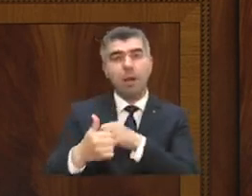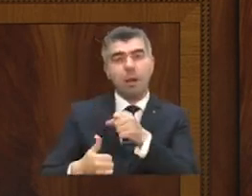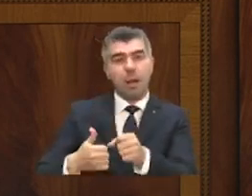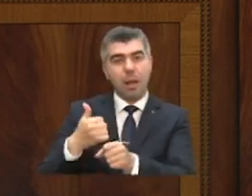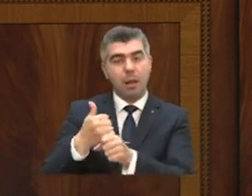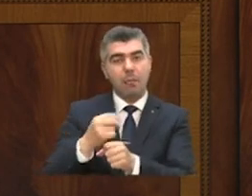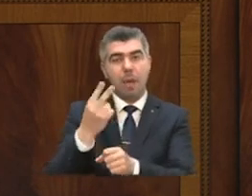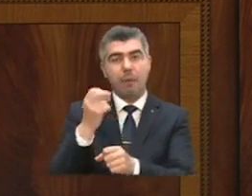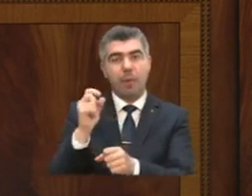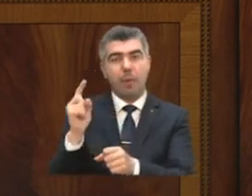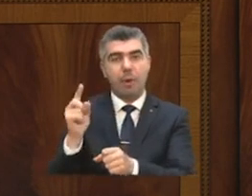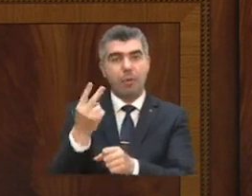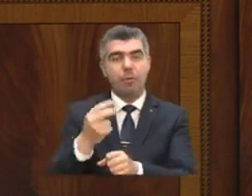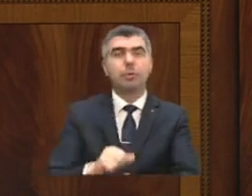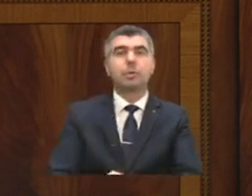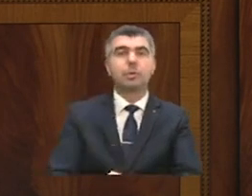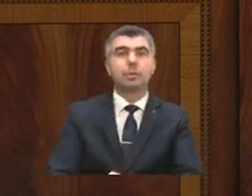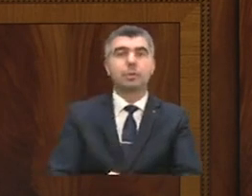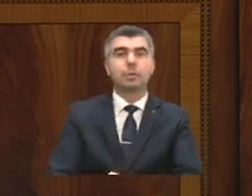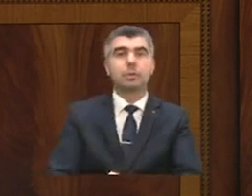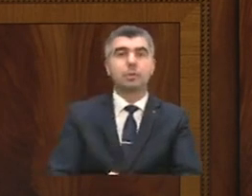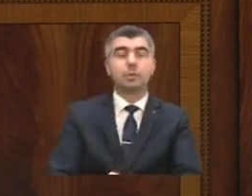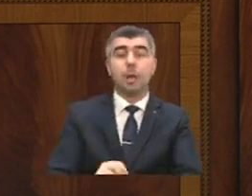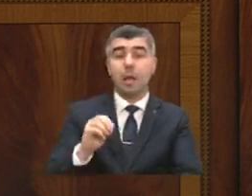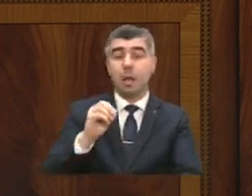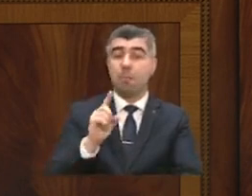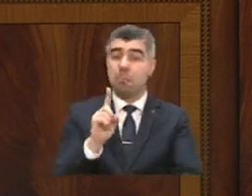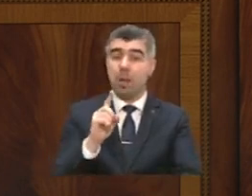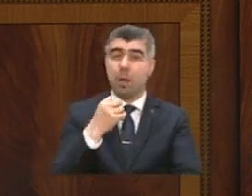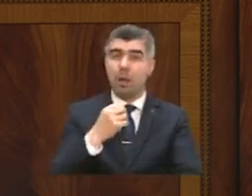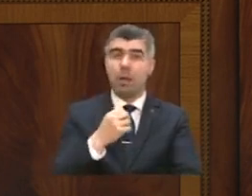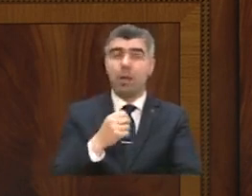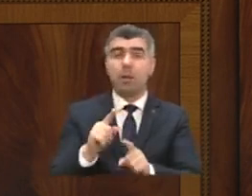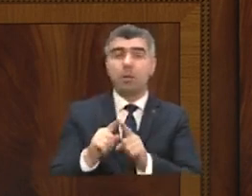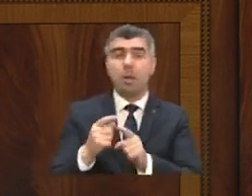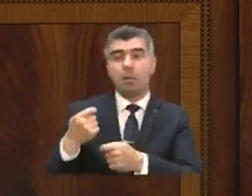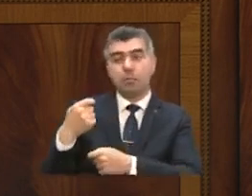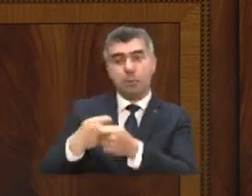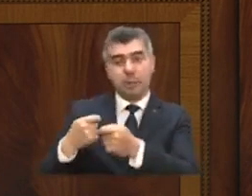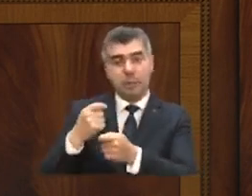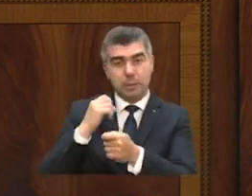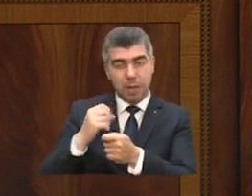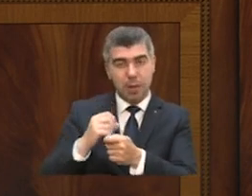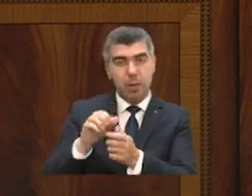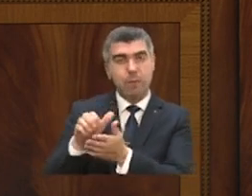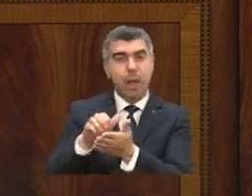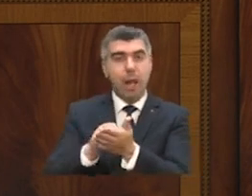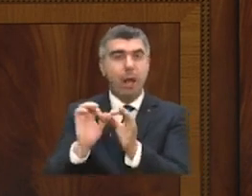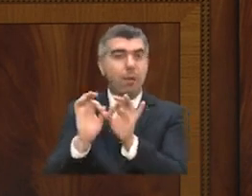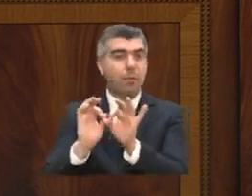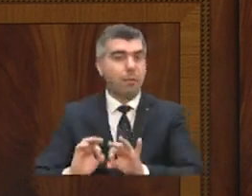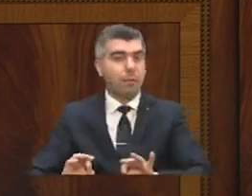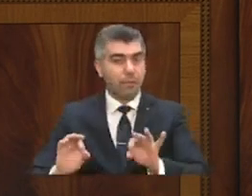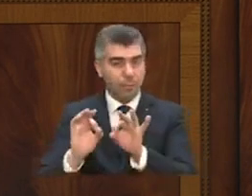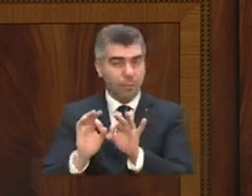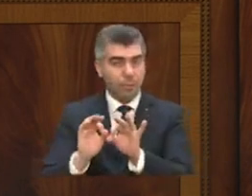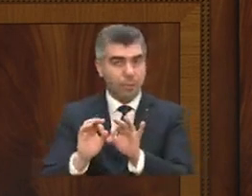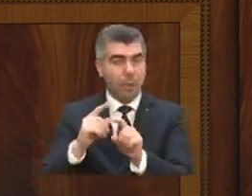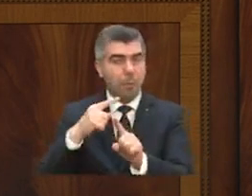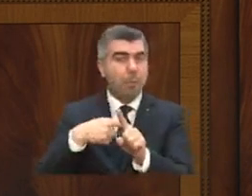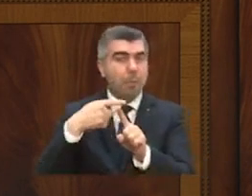لسنة 2021. أما فيما يتعلق بالناتج الداخلي الخام غير فلاحي فمن المتوقع أن تعرف معدل